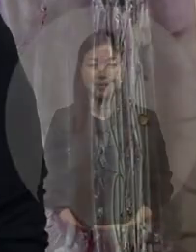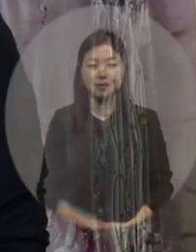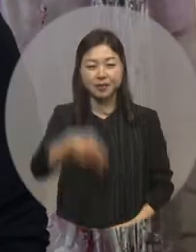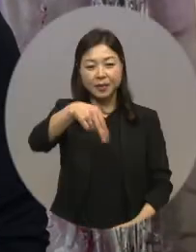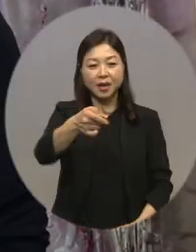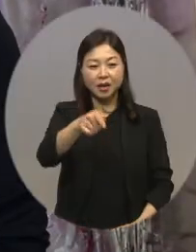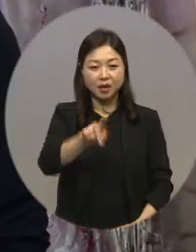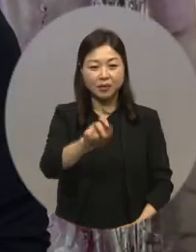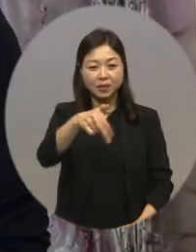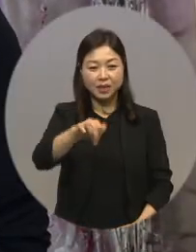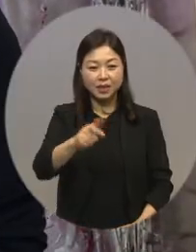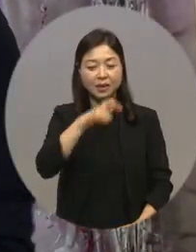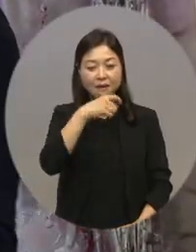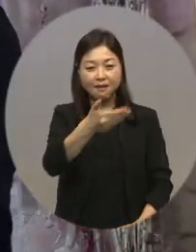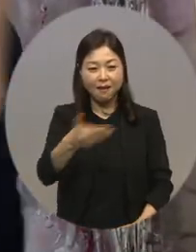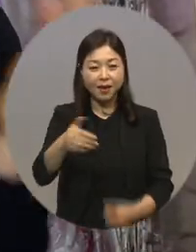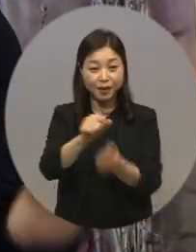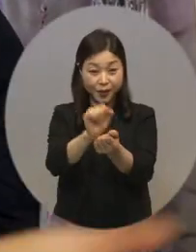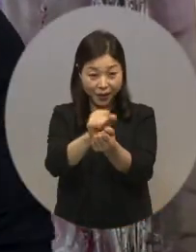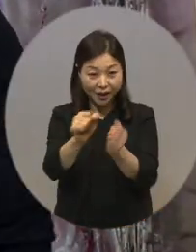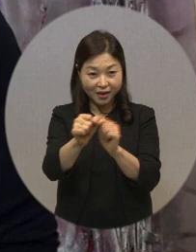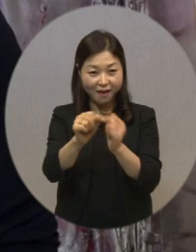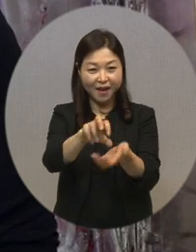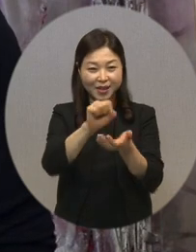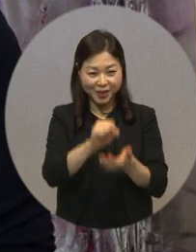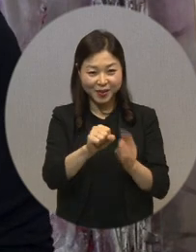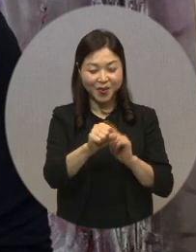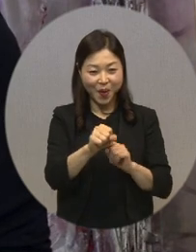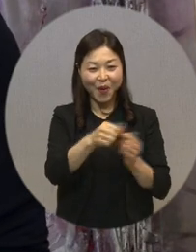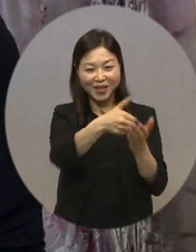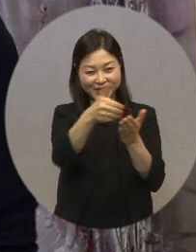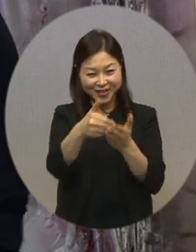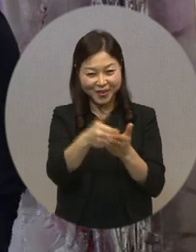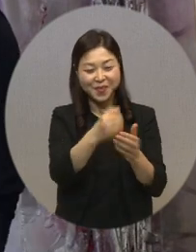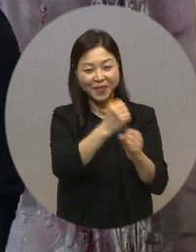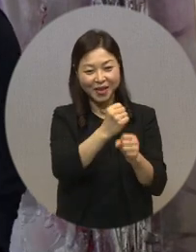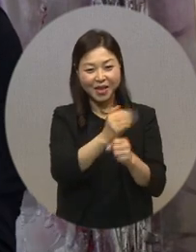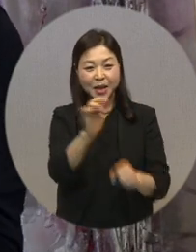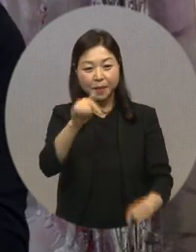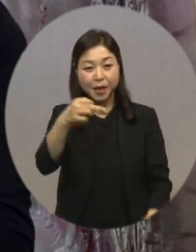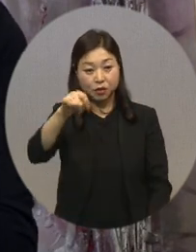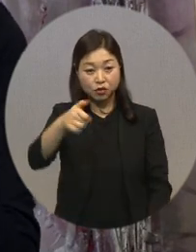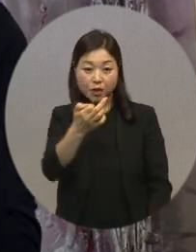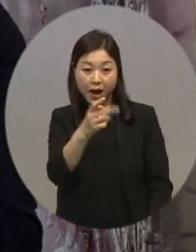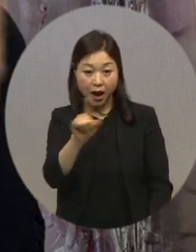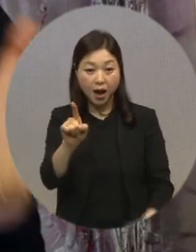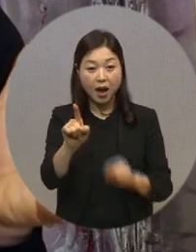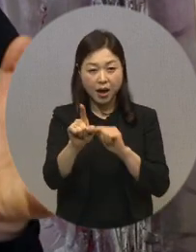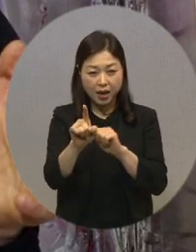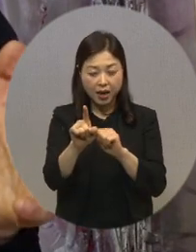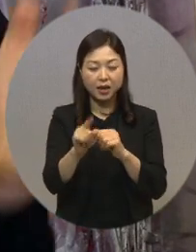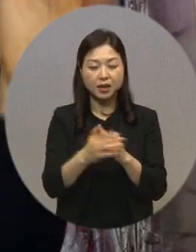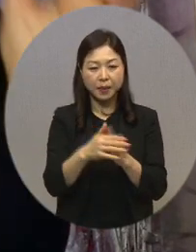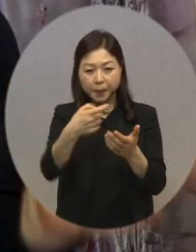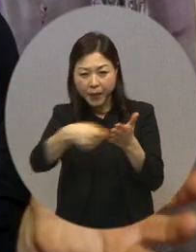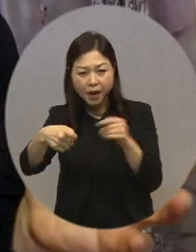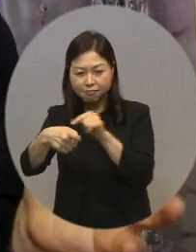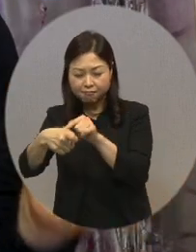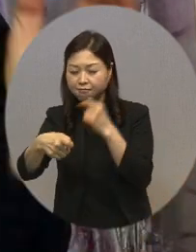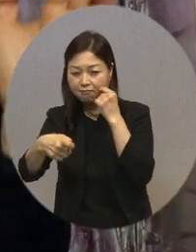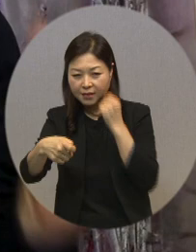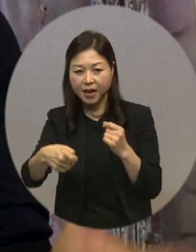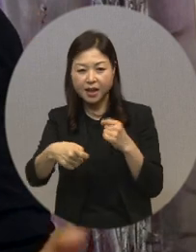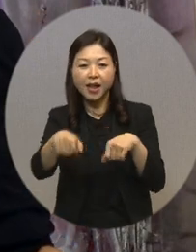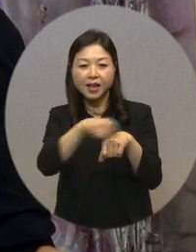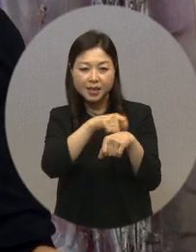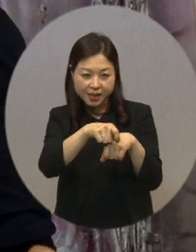섬진강 갱조개라는 특별한 소재로 작품을 만들고 있는 백수가 작가는 모방작 차단을 금지하기 위해 특허 출원